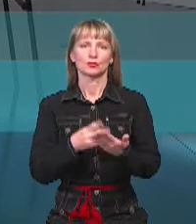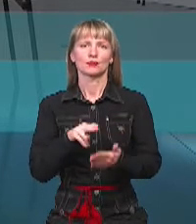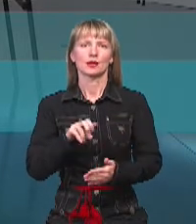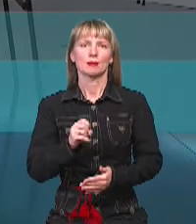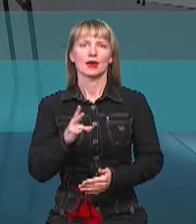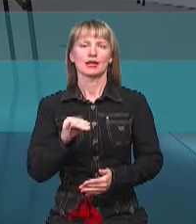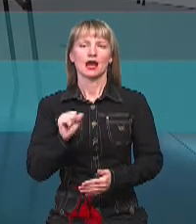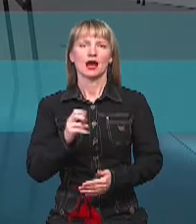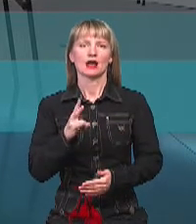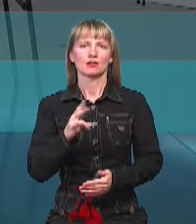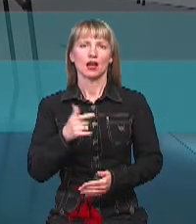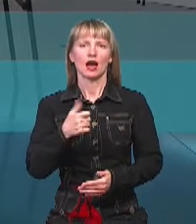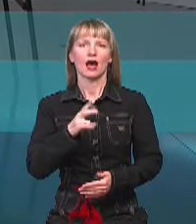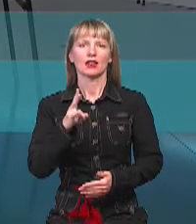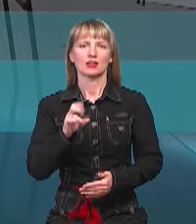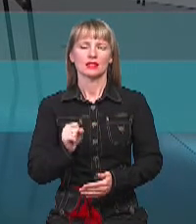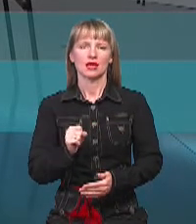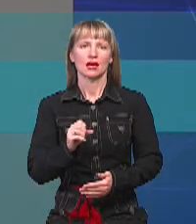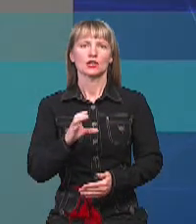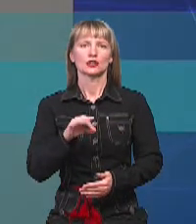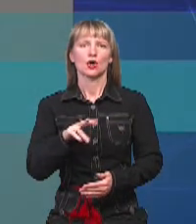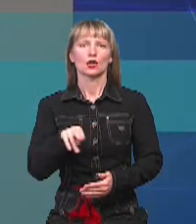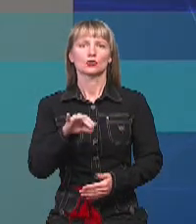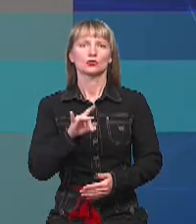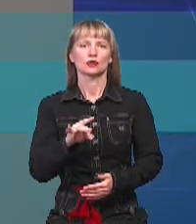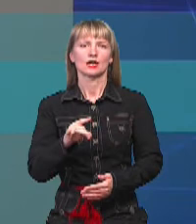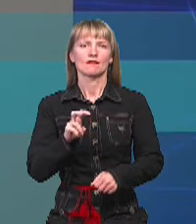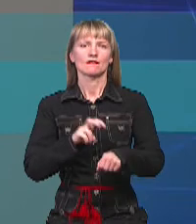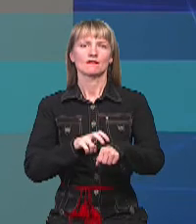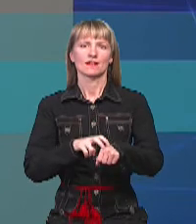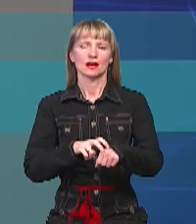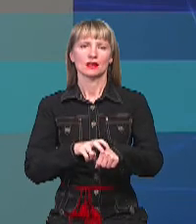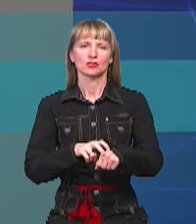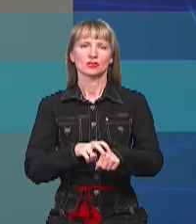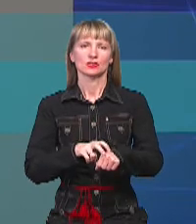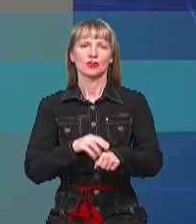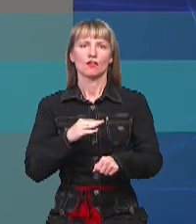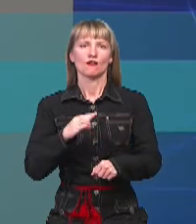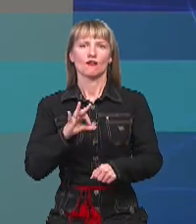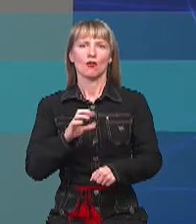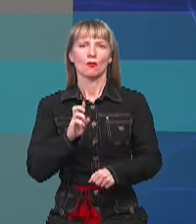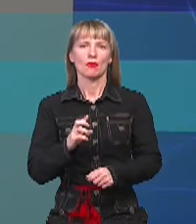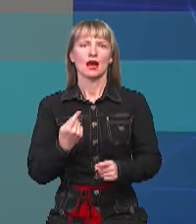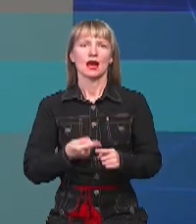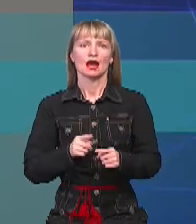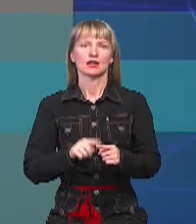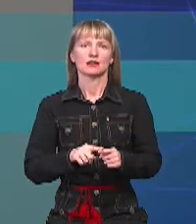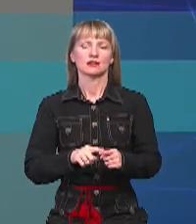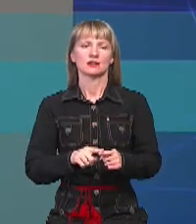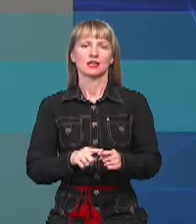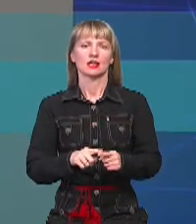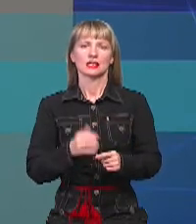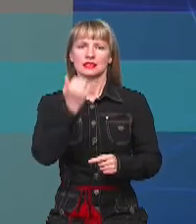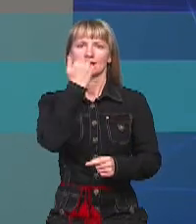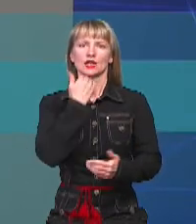пані Аню. Ганна Солодун, лікарка, фізична особа-підприємець, лікарка ФОП. Це ось якраз